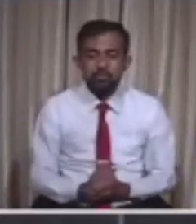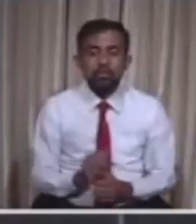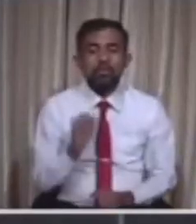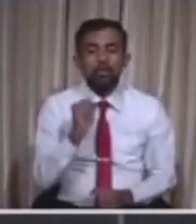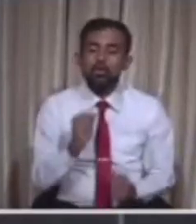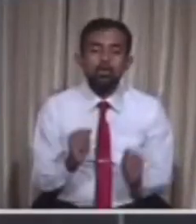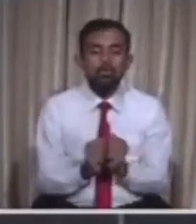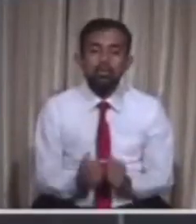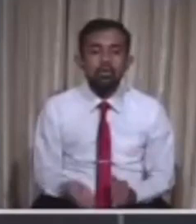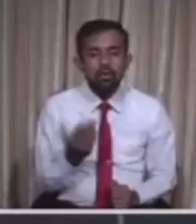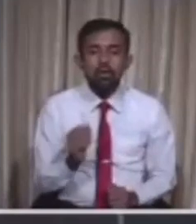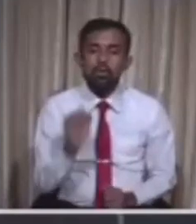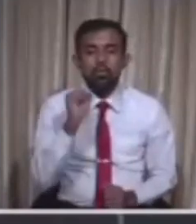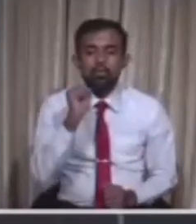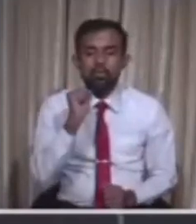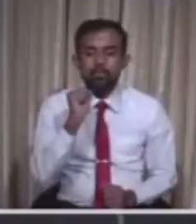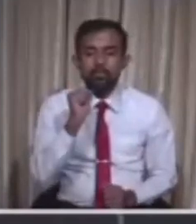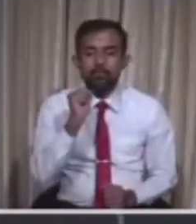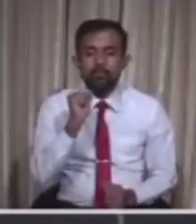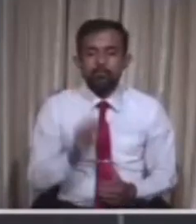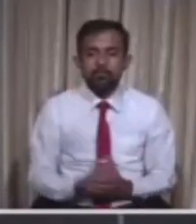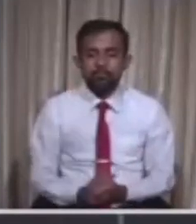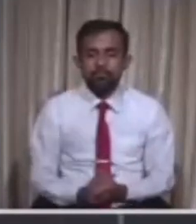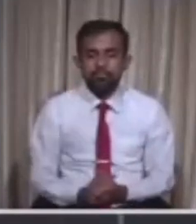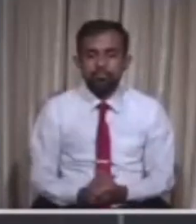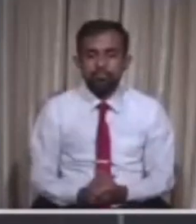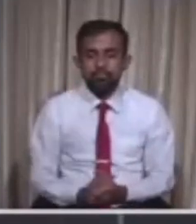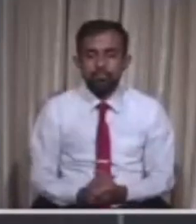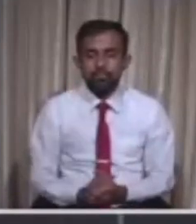කොහොමද? හරි. ඉතින් ඒ නිසා